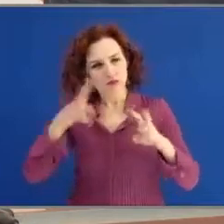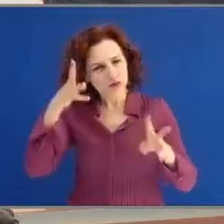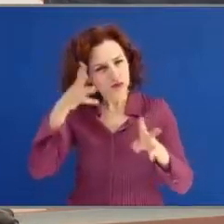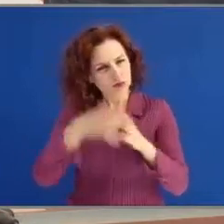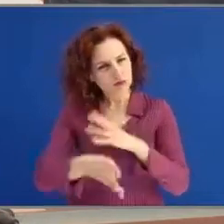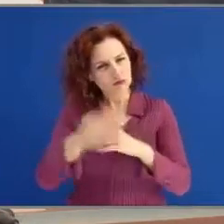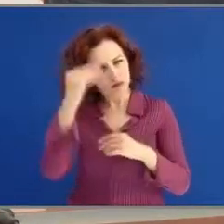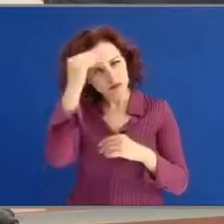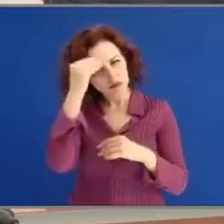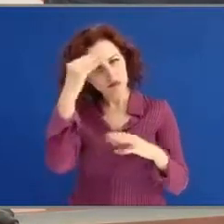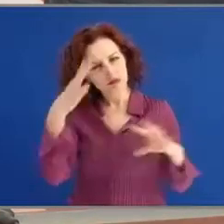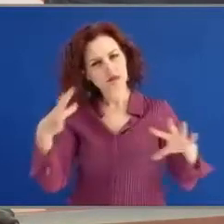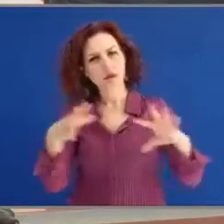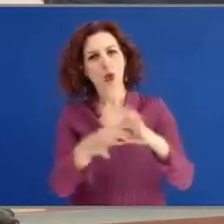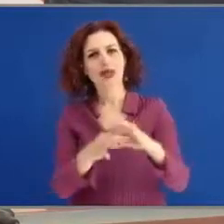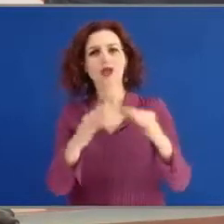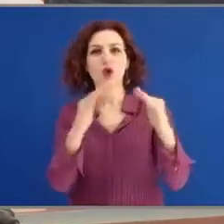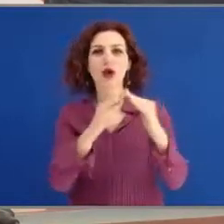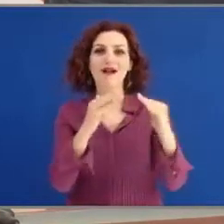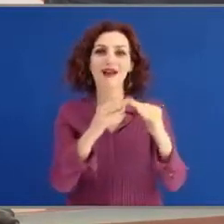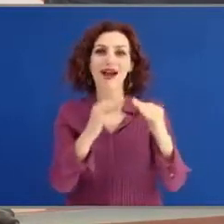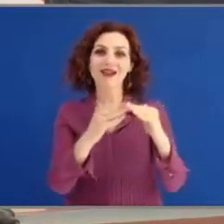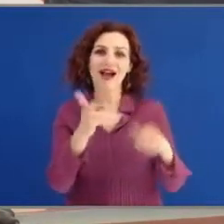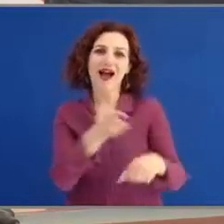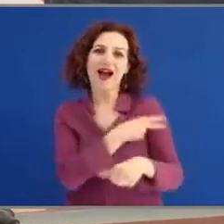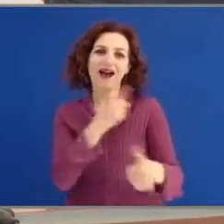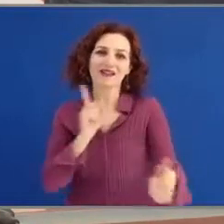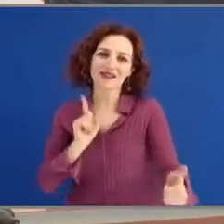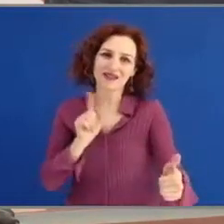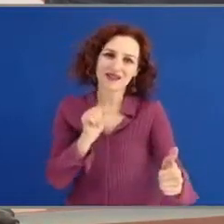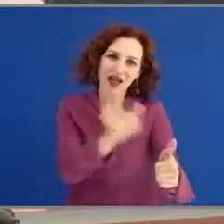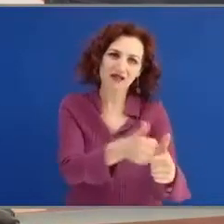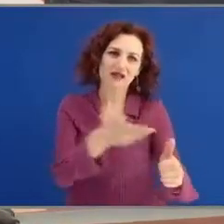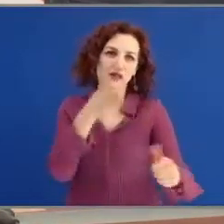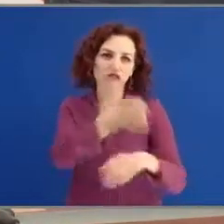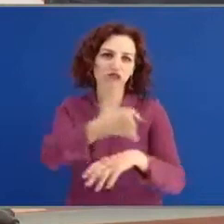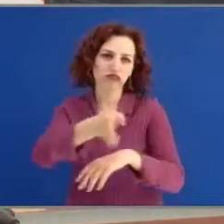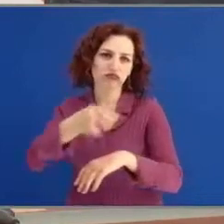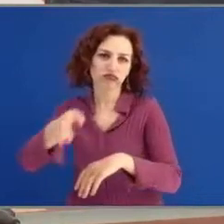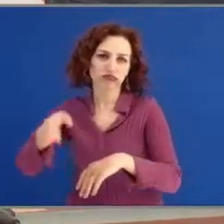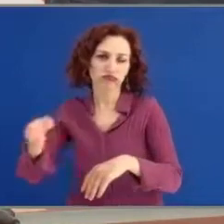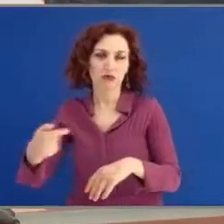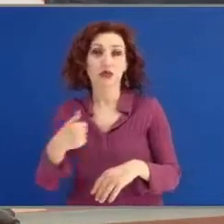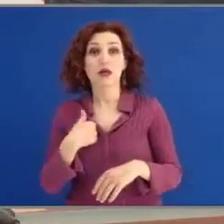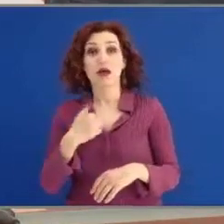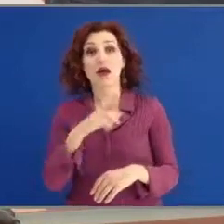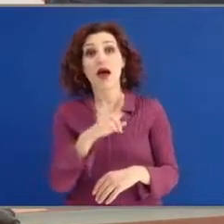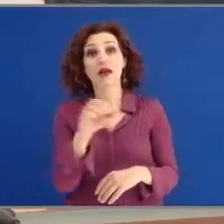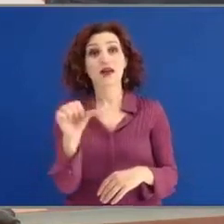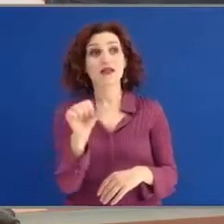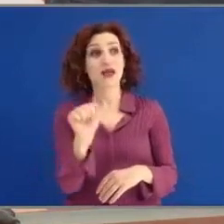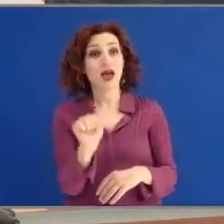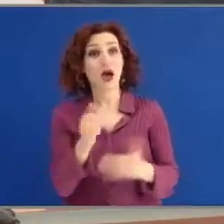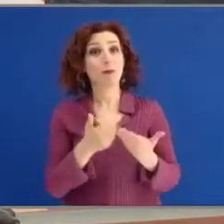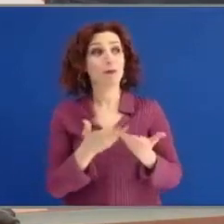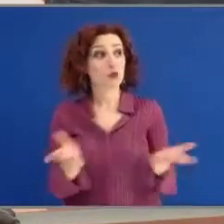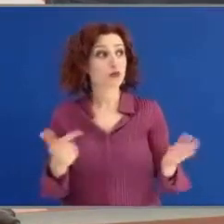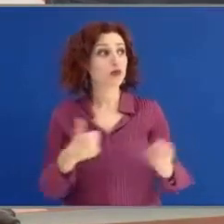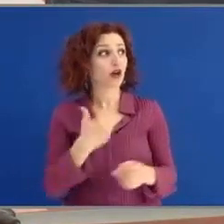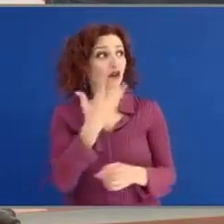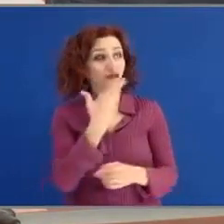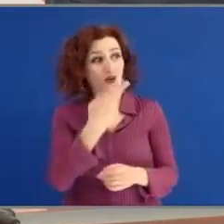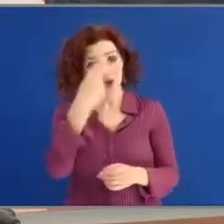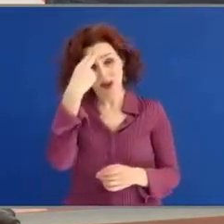dell'assistenza domiciliare. Per quanto riguarda le RSA pubbliche desidero ricordare che in questa fase